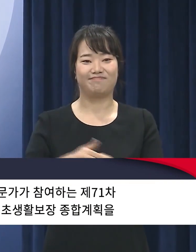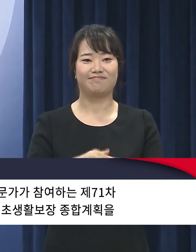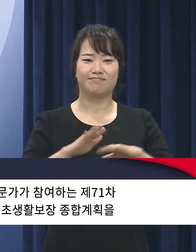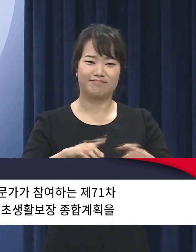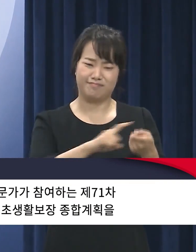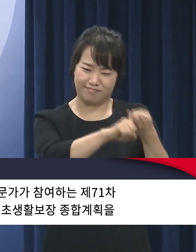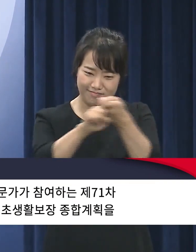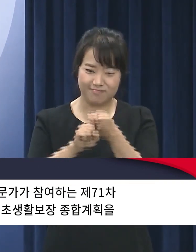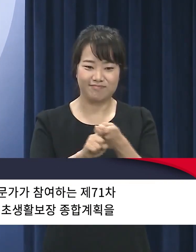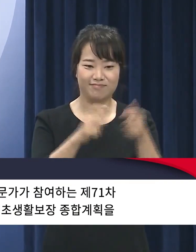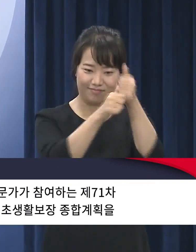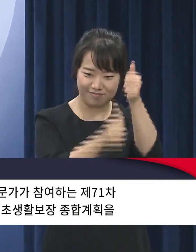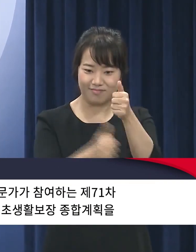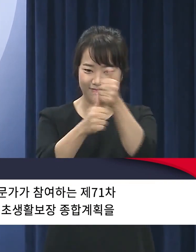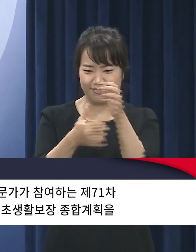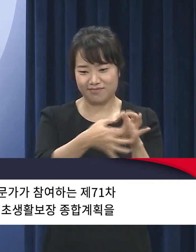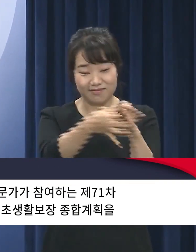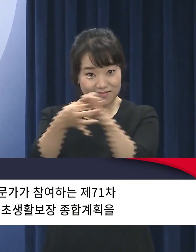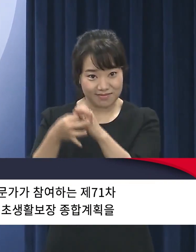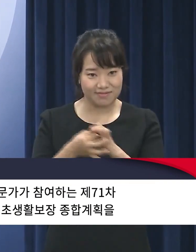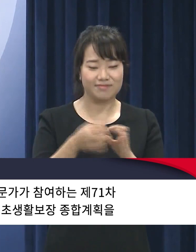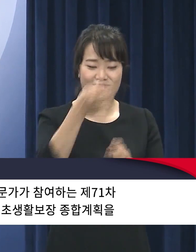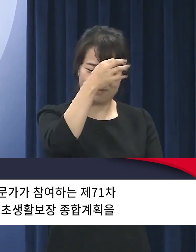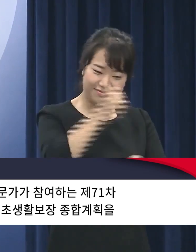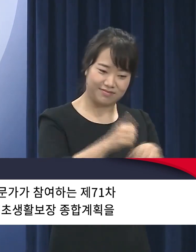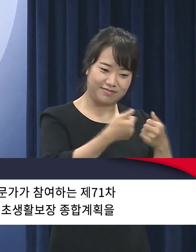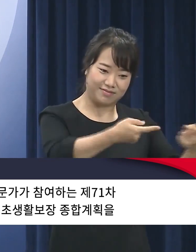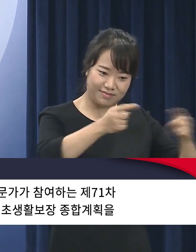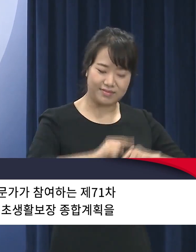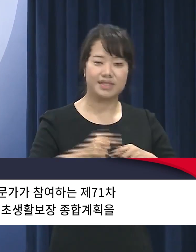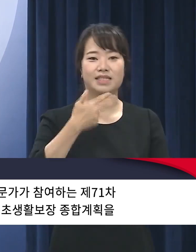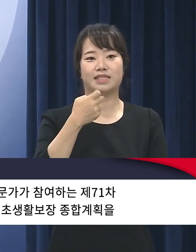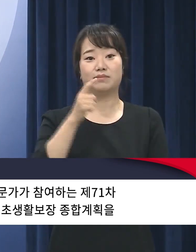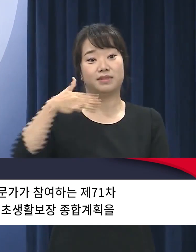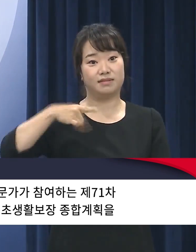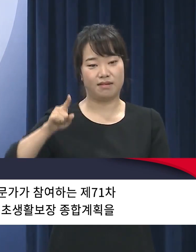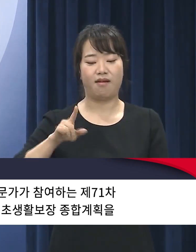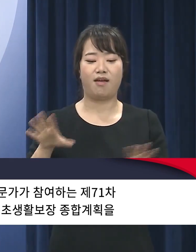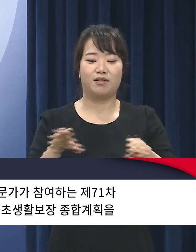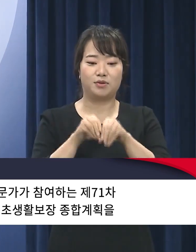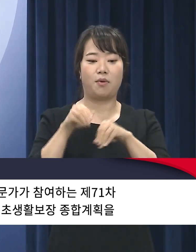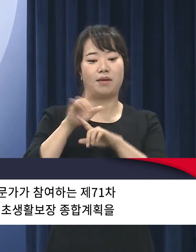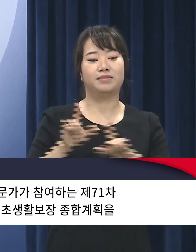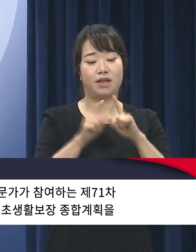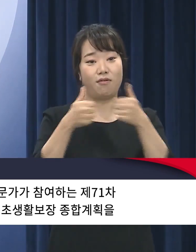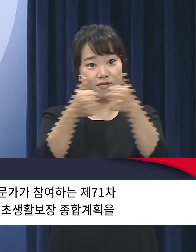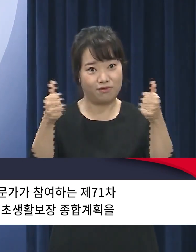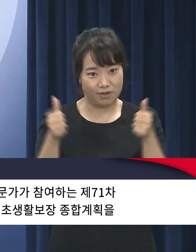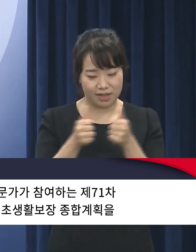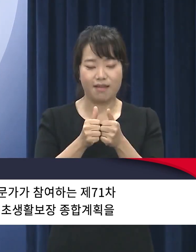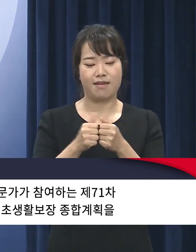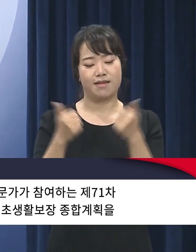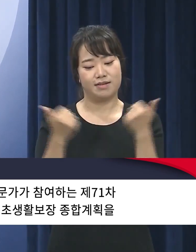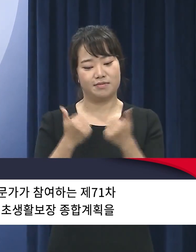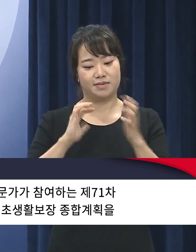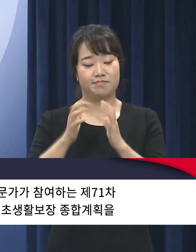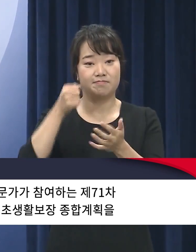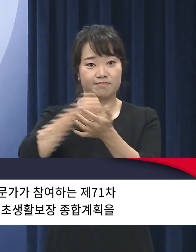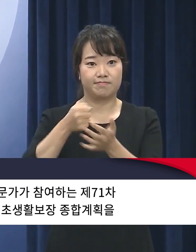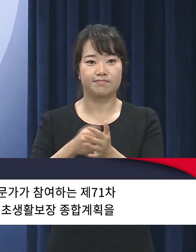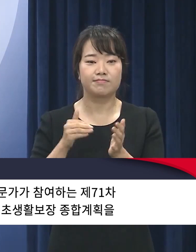등 관계부처와 민간 전문가가 참여하는 제71차 중앙생활보장위원회 회의에서 심의